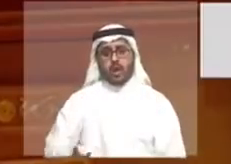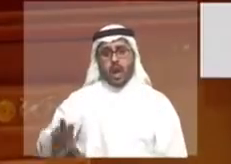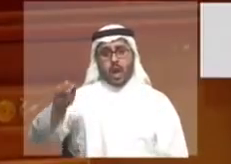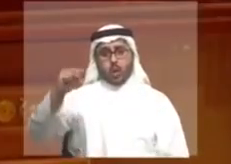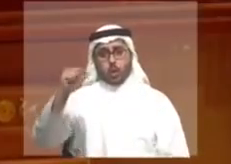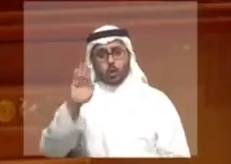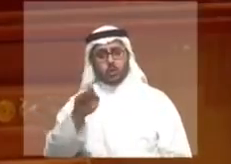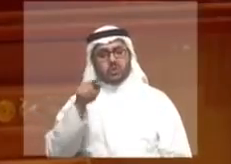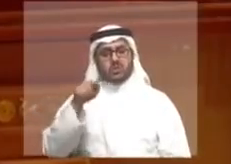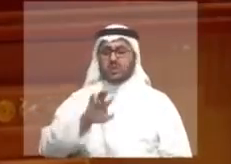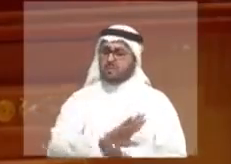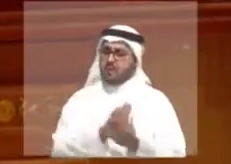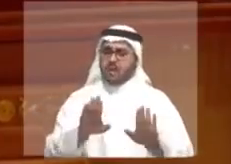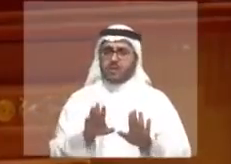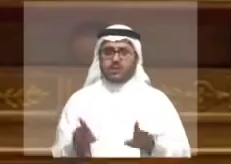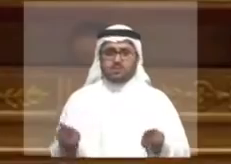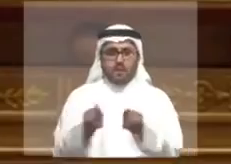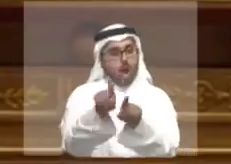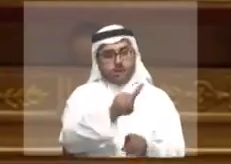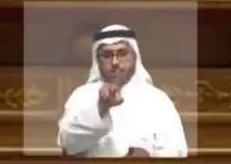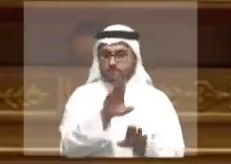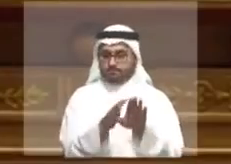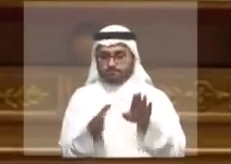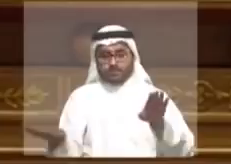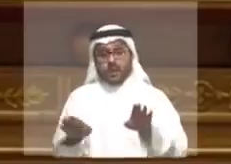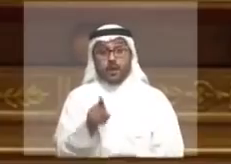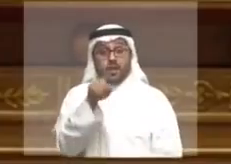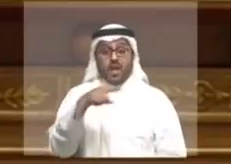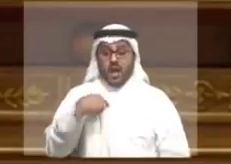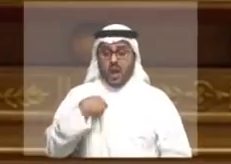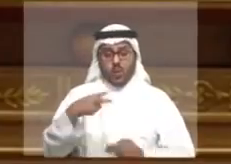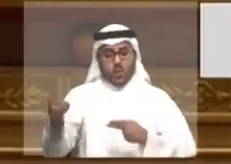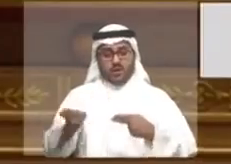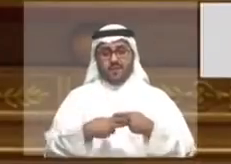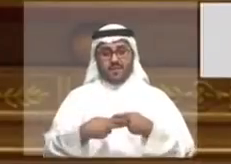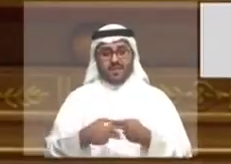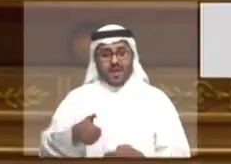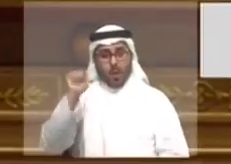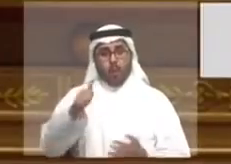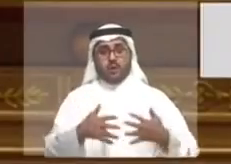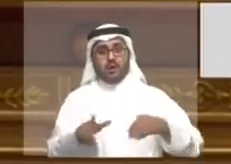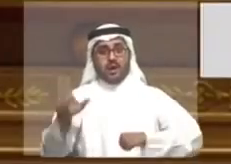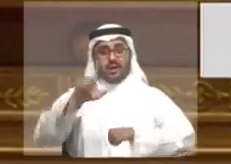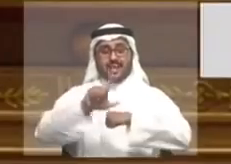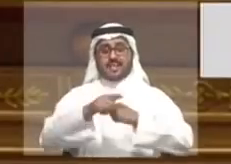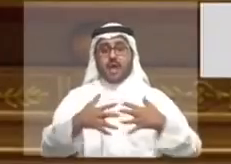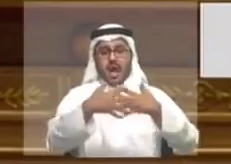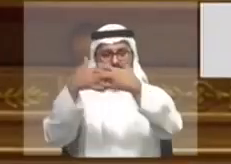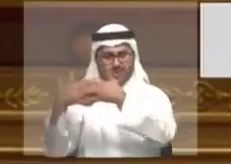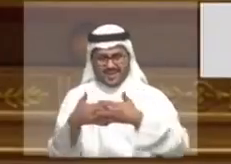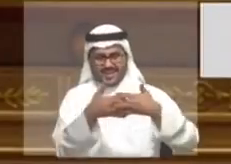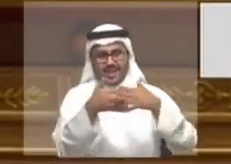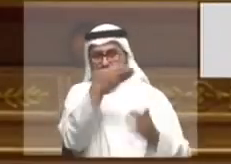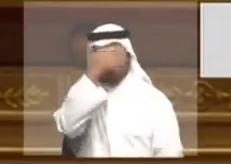وإننا نجدد التعبير عن استنكارنا ورفضنا القرار الإدارة الأمريكية متعلق